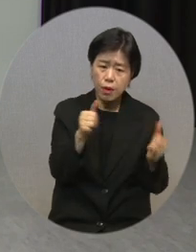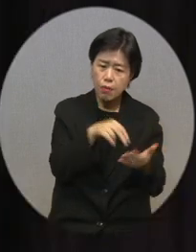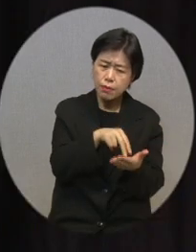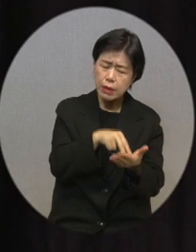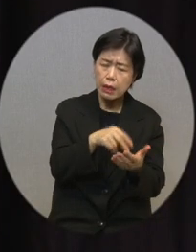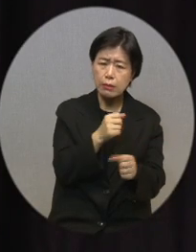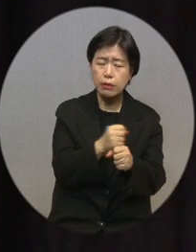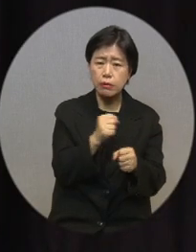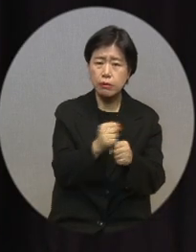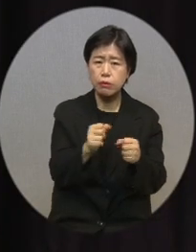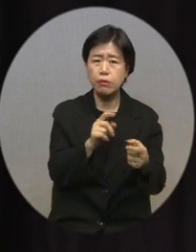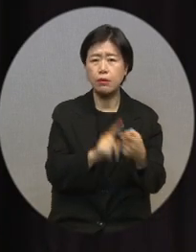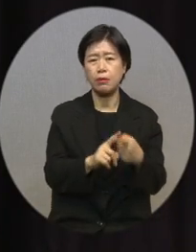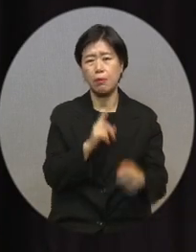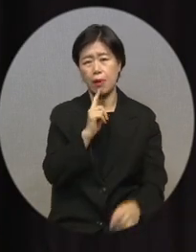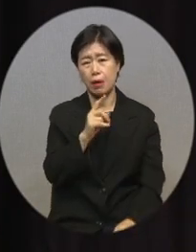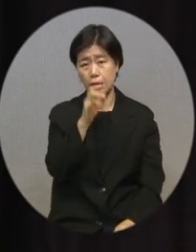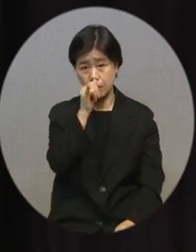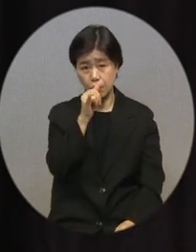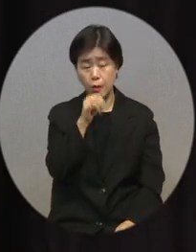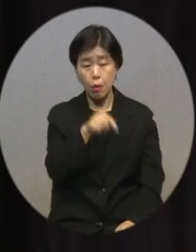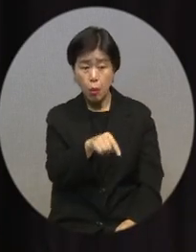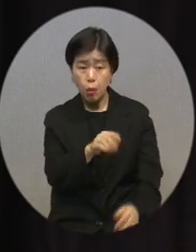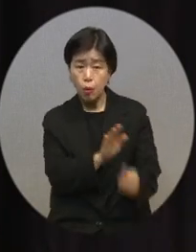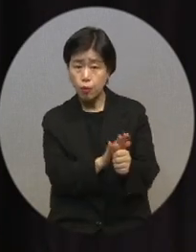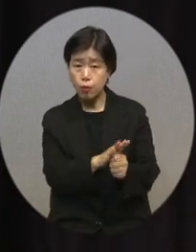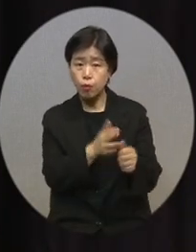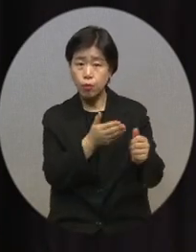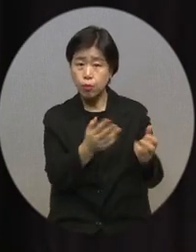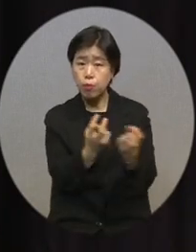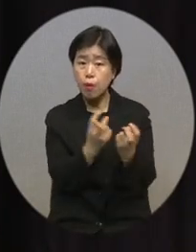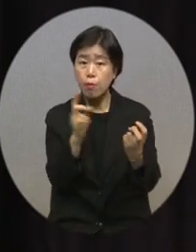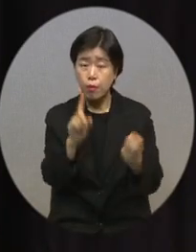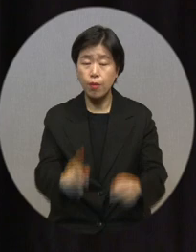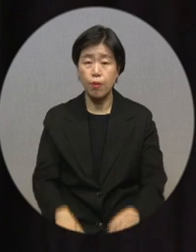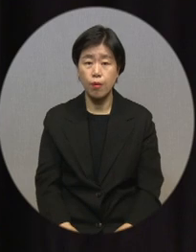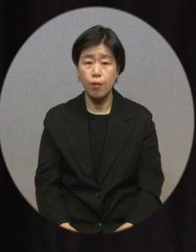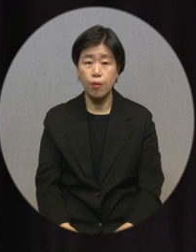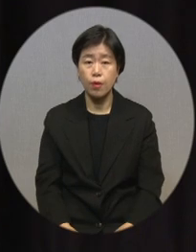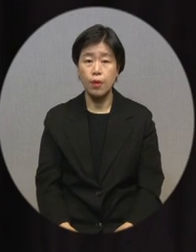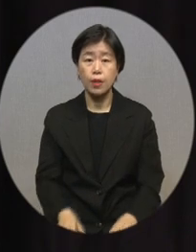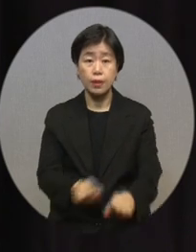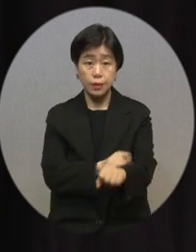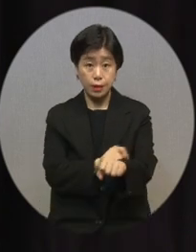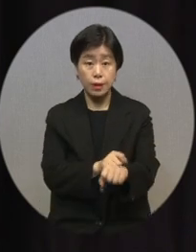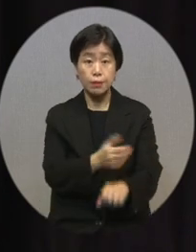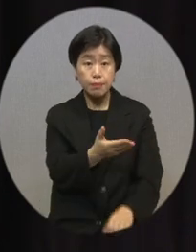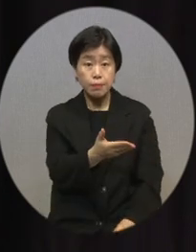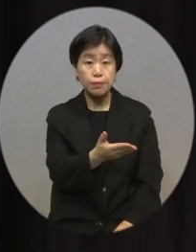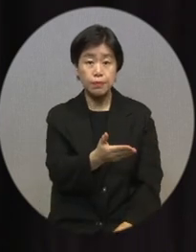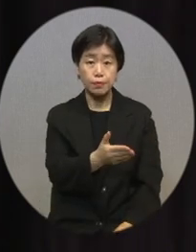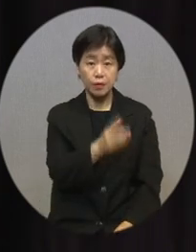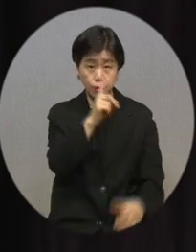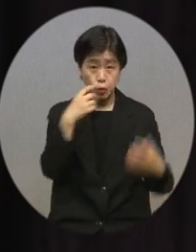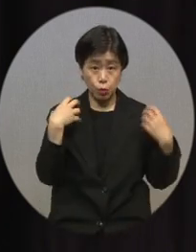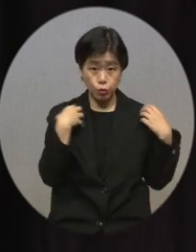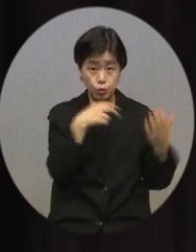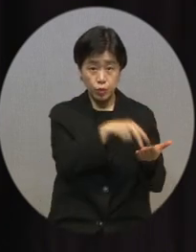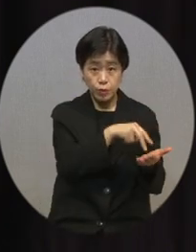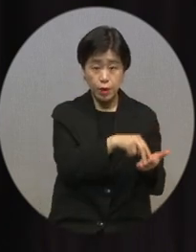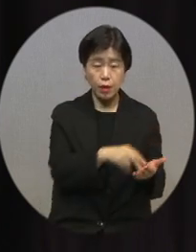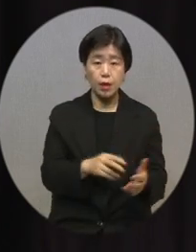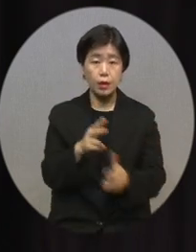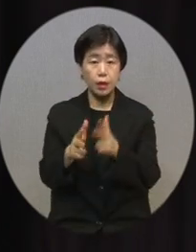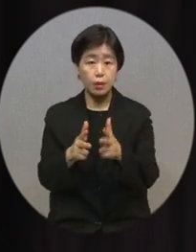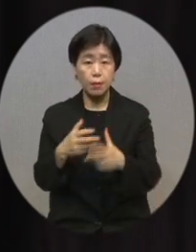될 텐데 어떤 지원책을 준비 중이시고 특히 고용노동부는 산업안전대책 그 진단 이거를